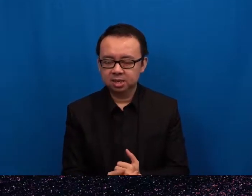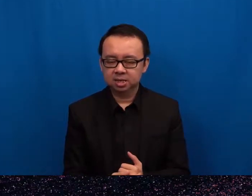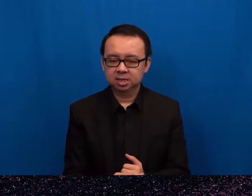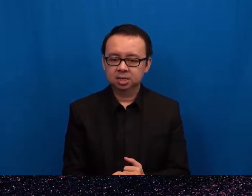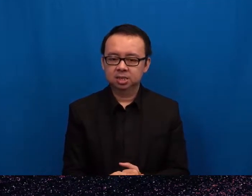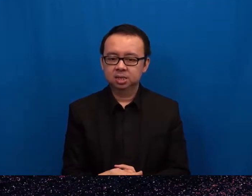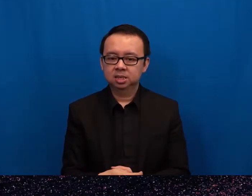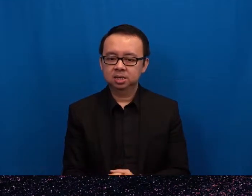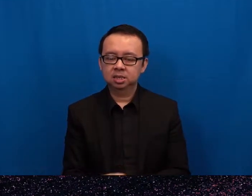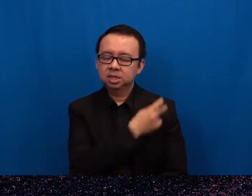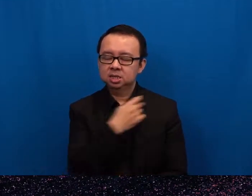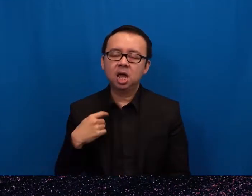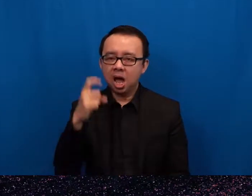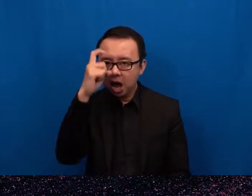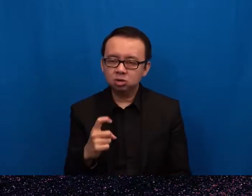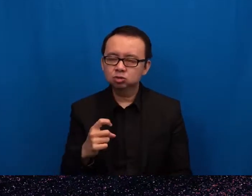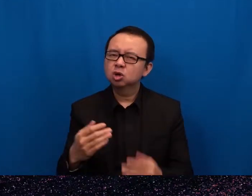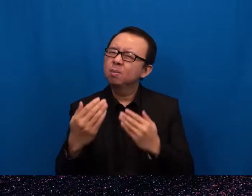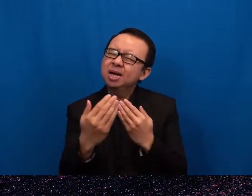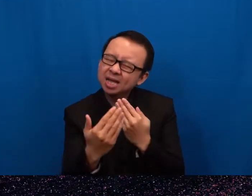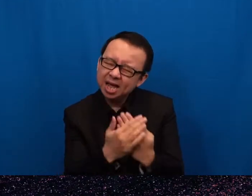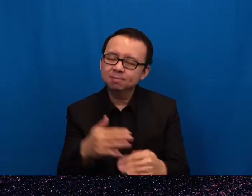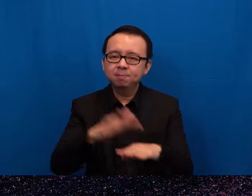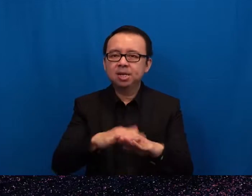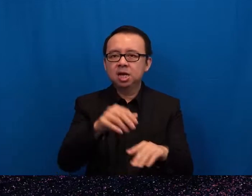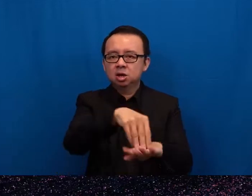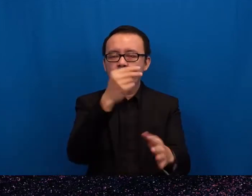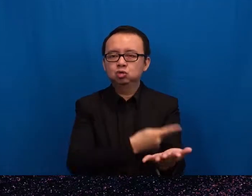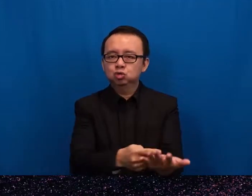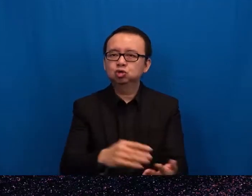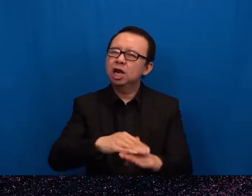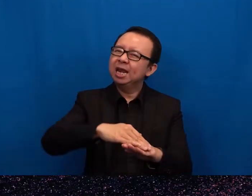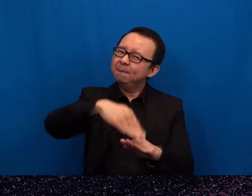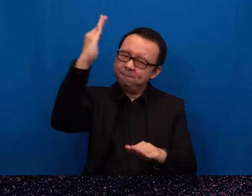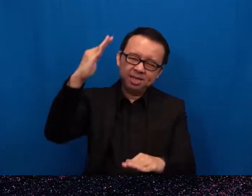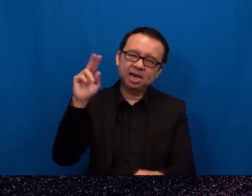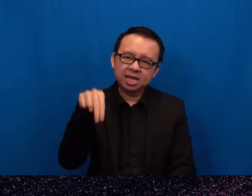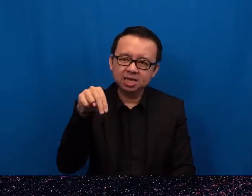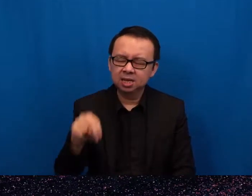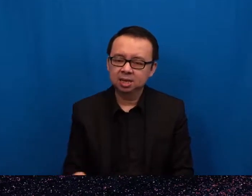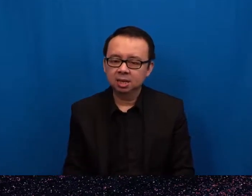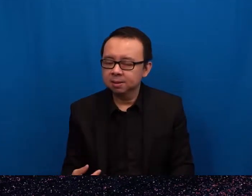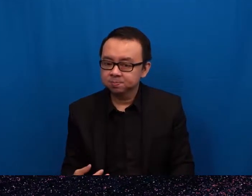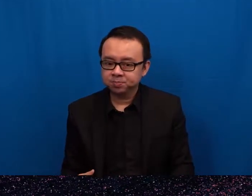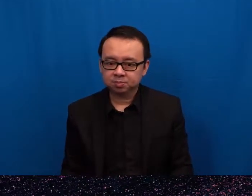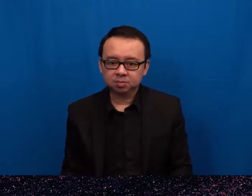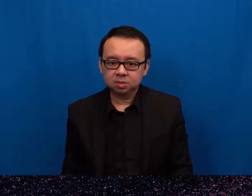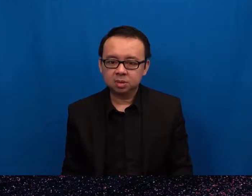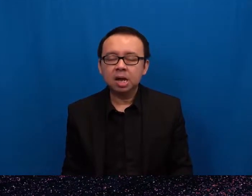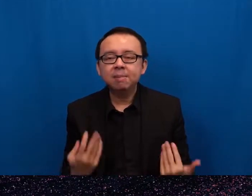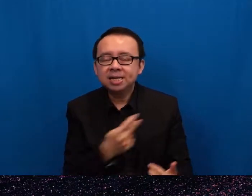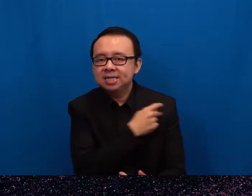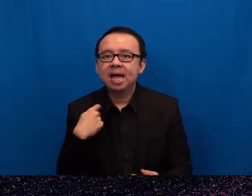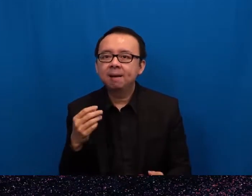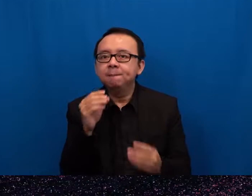Kita harus mendekat kepada Roh Kudus lebih lagi. Dan justru sekarang ini, beritakan firman baik tidak baik waktunya. Caranya yang kita